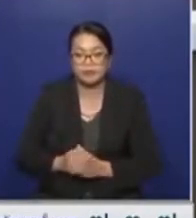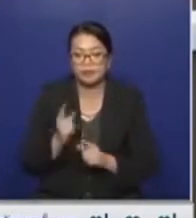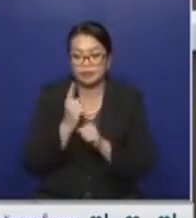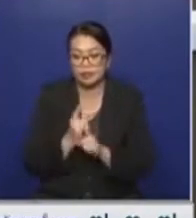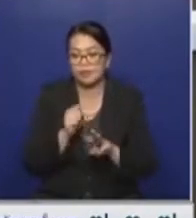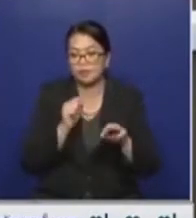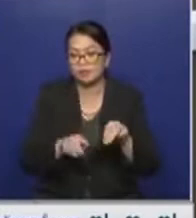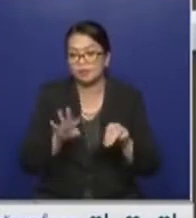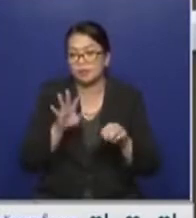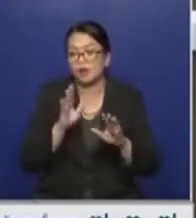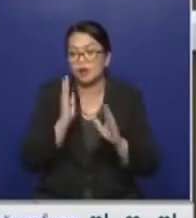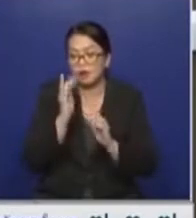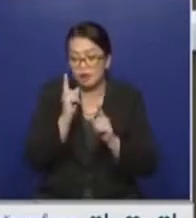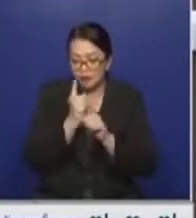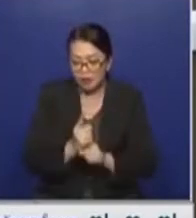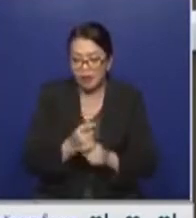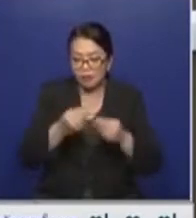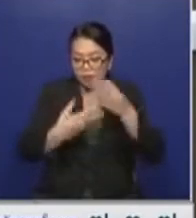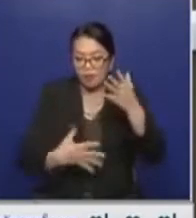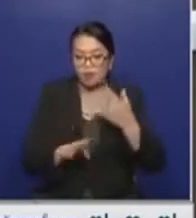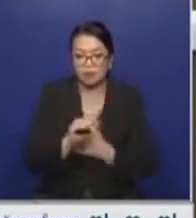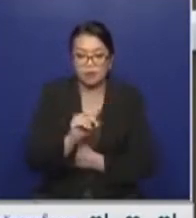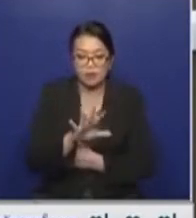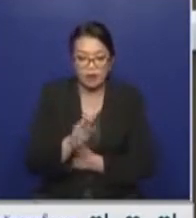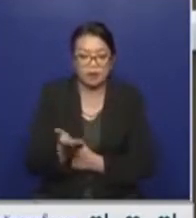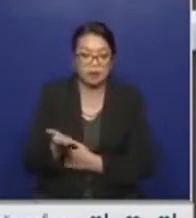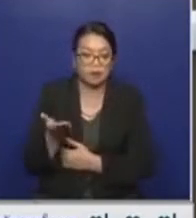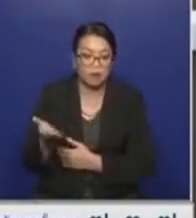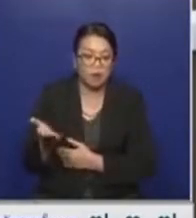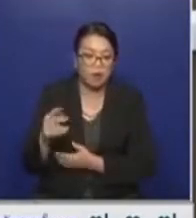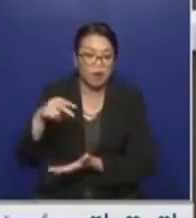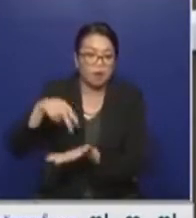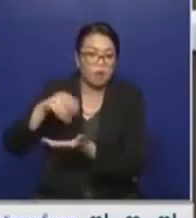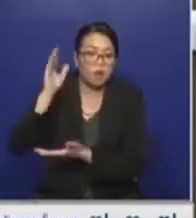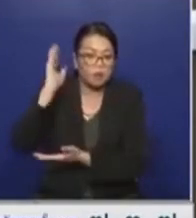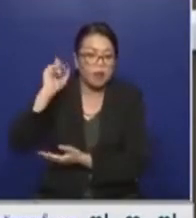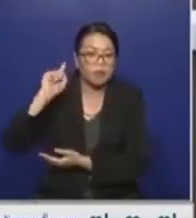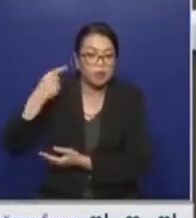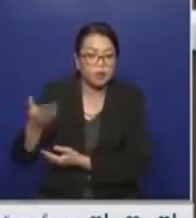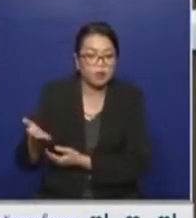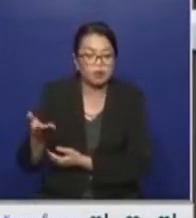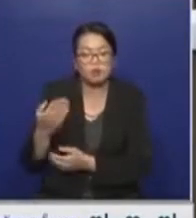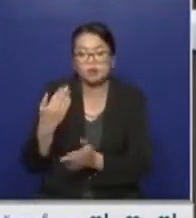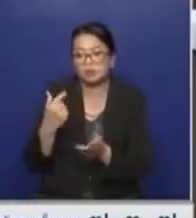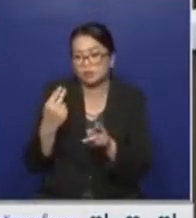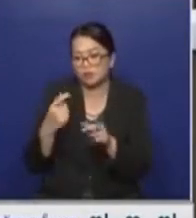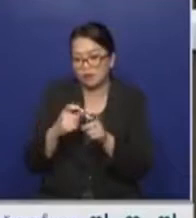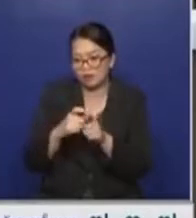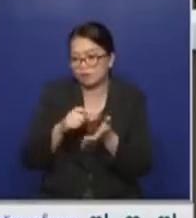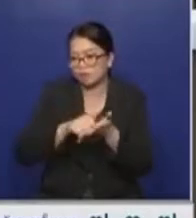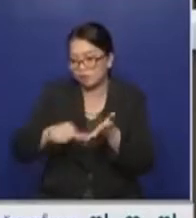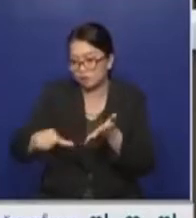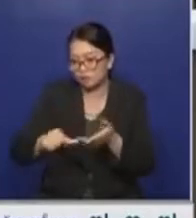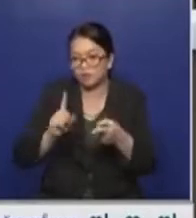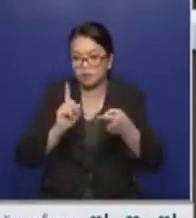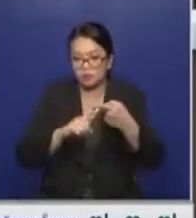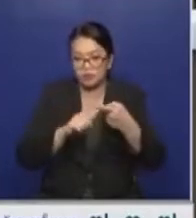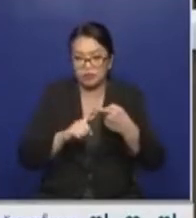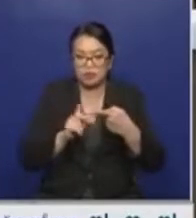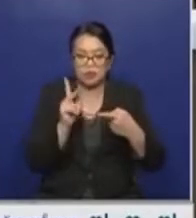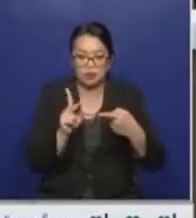ครับต้องขอให้ผู้อภิปรายนั้นถอนครับประเด็นที่1กบ